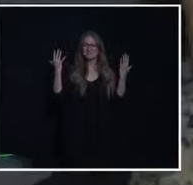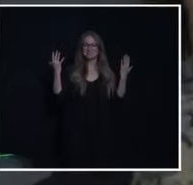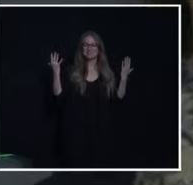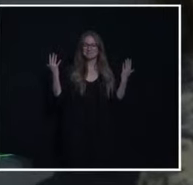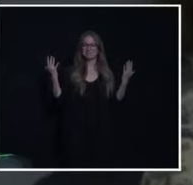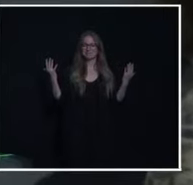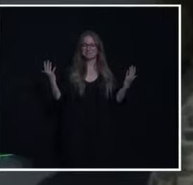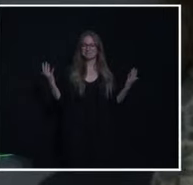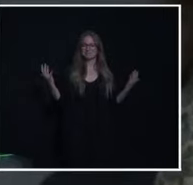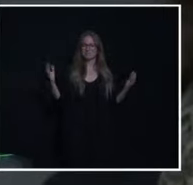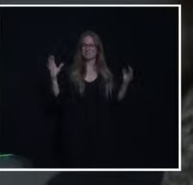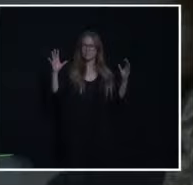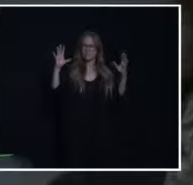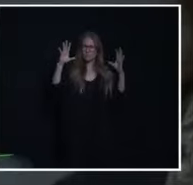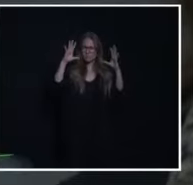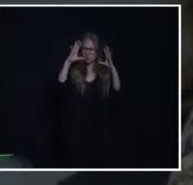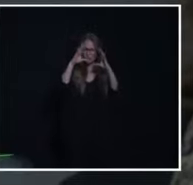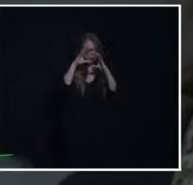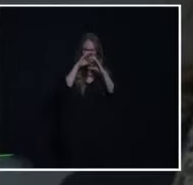Das Finstere,